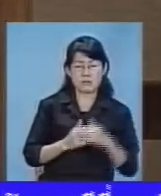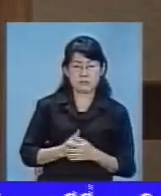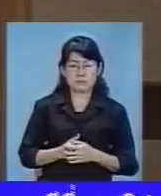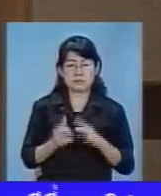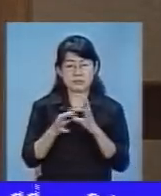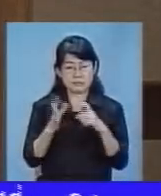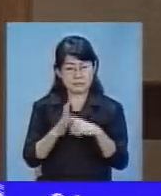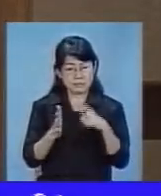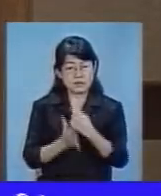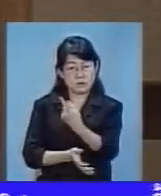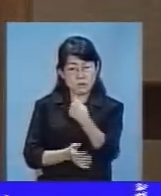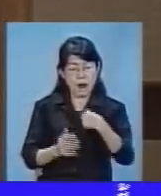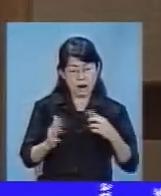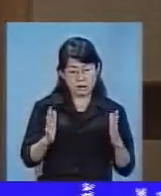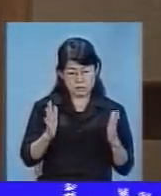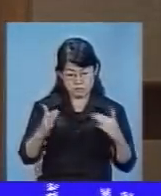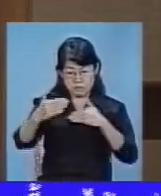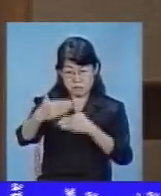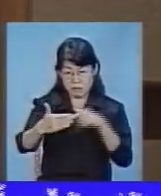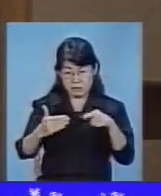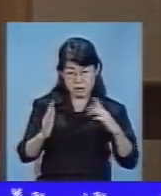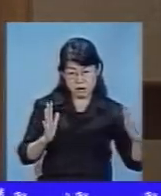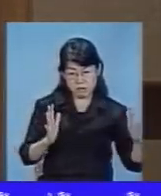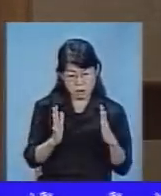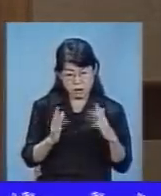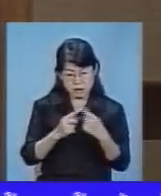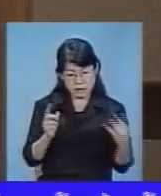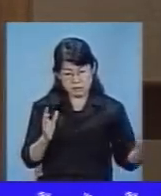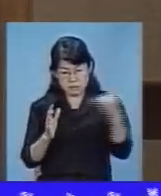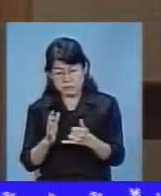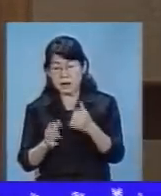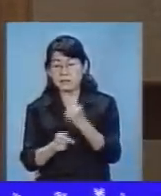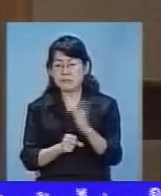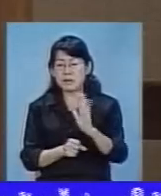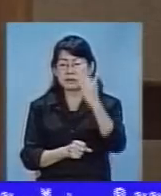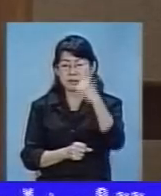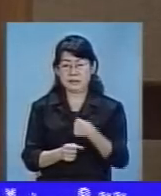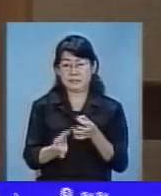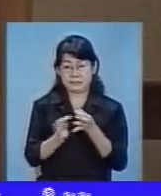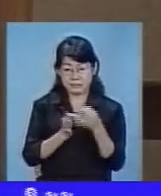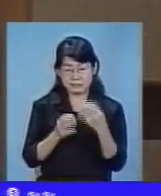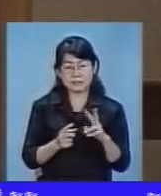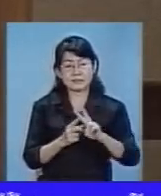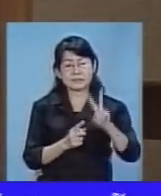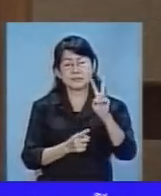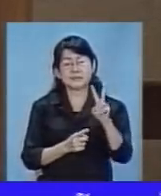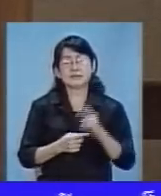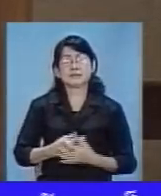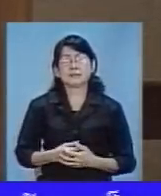ถึงท่านบอกว่าปิดล้อมแต่ควบคุมพื้นที่ข้างในไม่ได้นะครับอันนี้ประเด็นที่หนึ่งประเด็นที่สอง